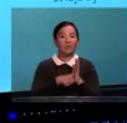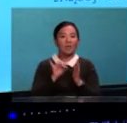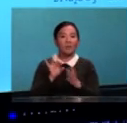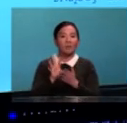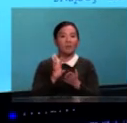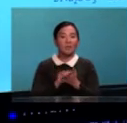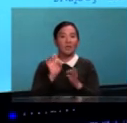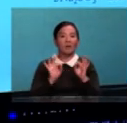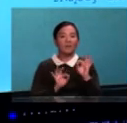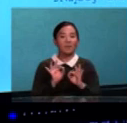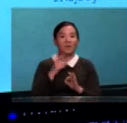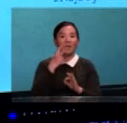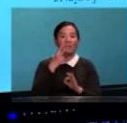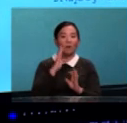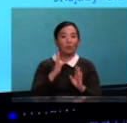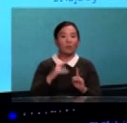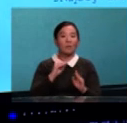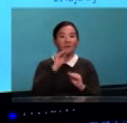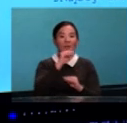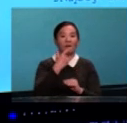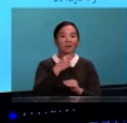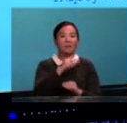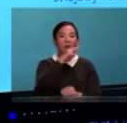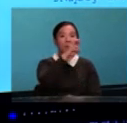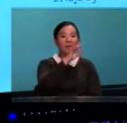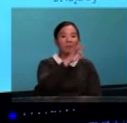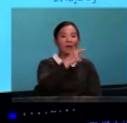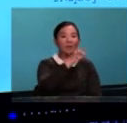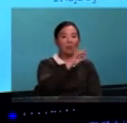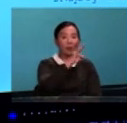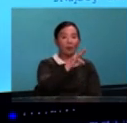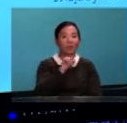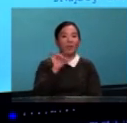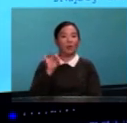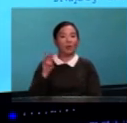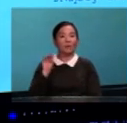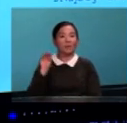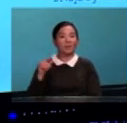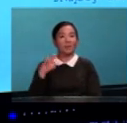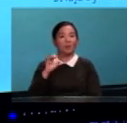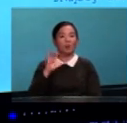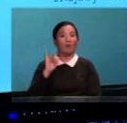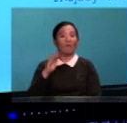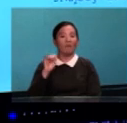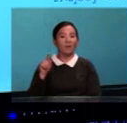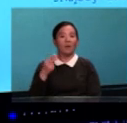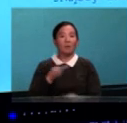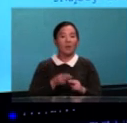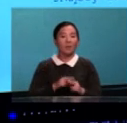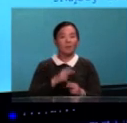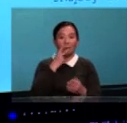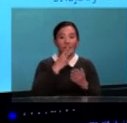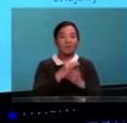переписываем коэффициенты. 2 мы поставим там, где находится перманганат ион, 3 мы поставим там, где находится сульфат ион. При этом